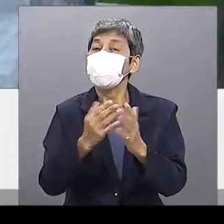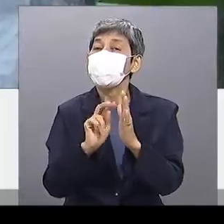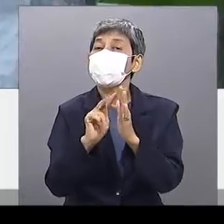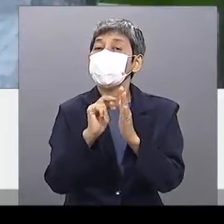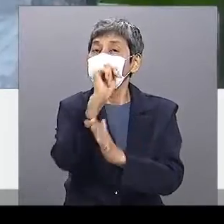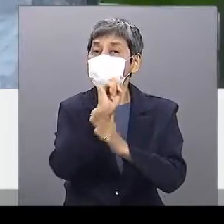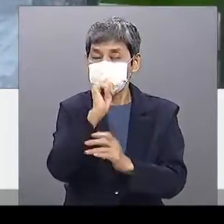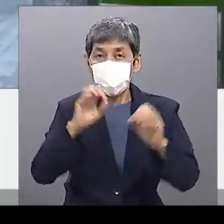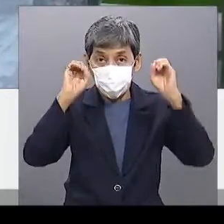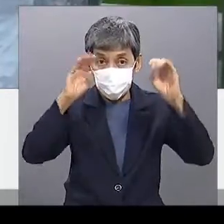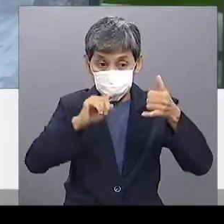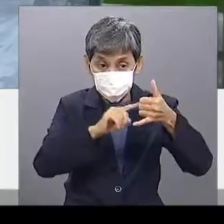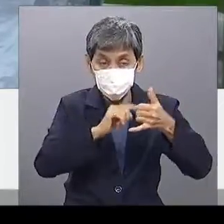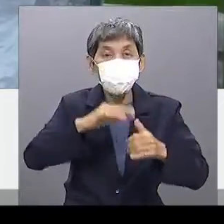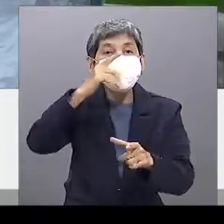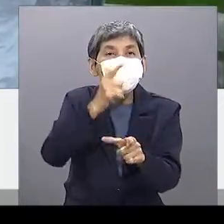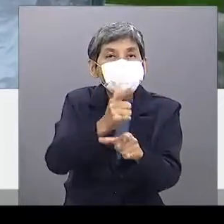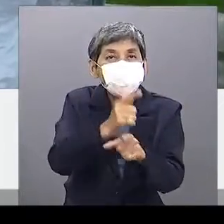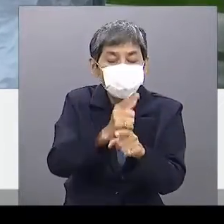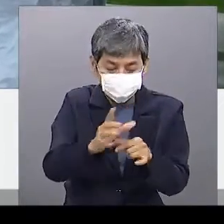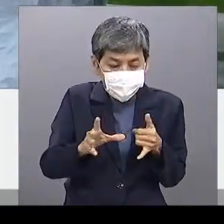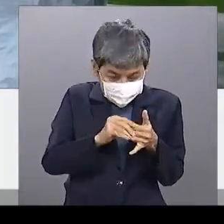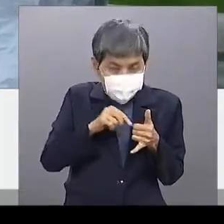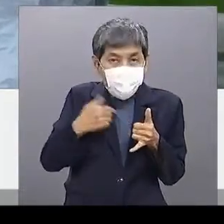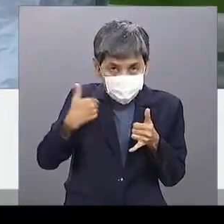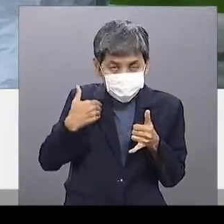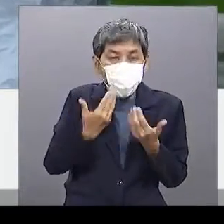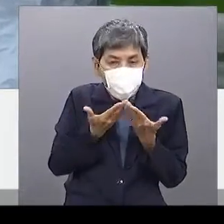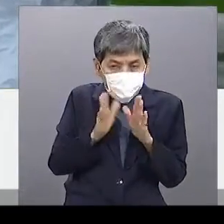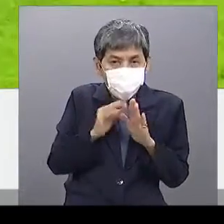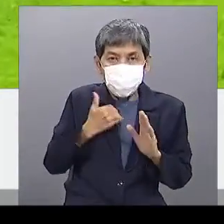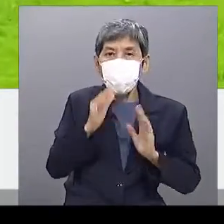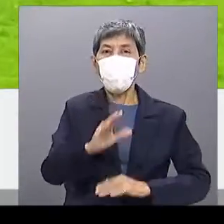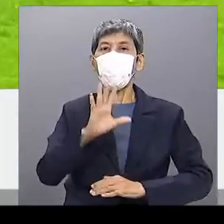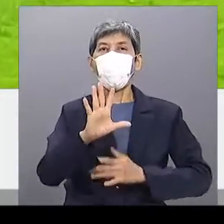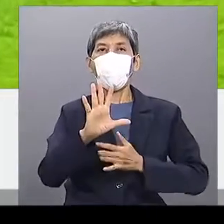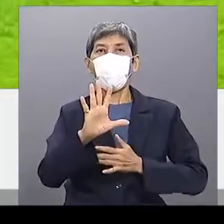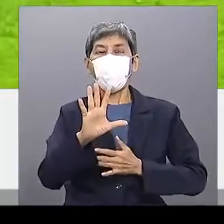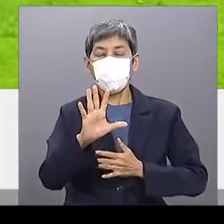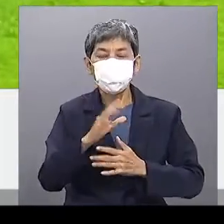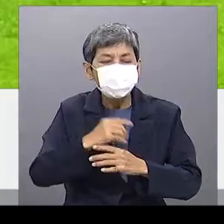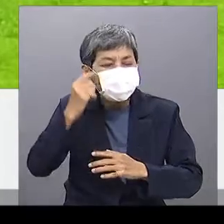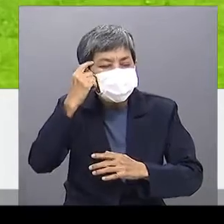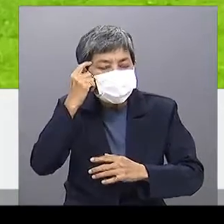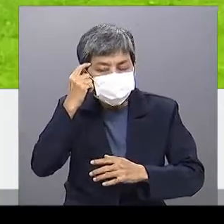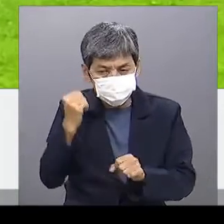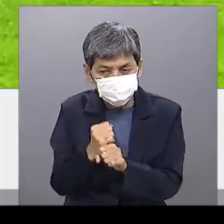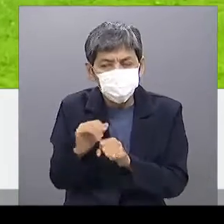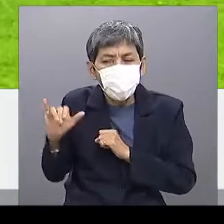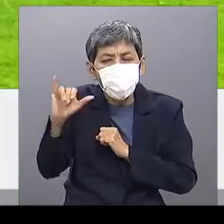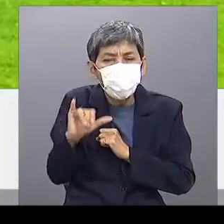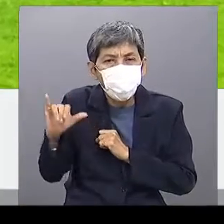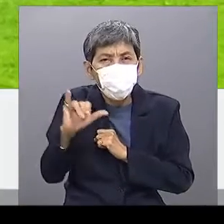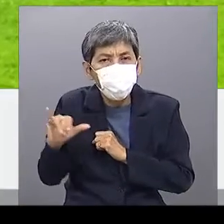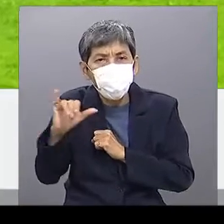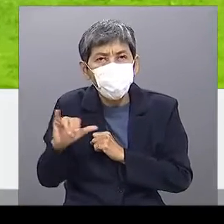พี่เลี้ยงเด็กติดเชื้อโควิดพร้อมกับคนในครอบครัว5คนโดยคาดว่าเป็นการติดเชื้อจากญาติที่เดินทางมาจากจังหวั